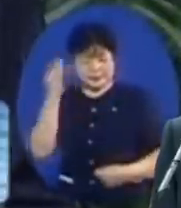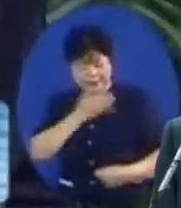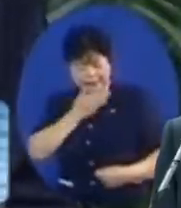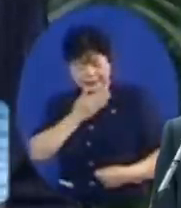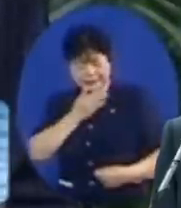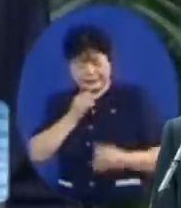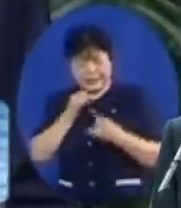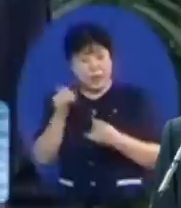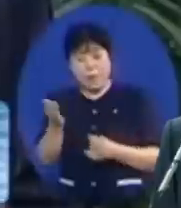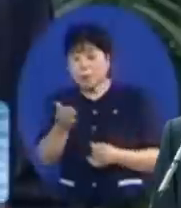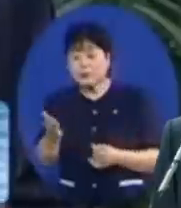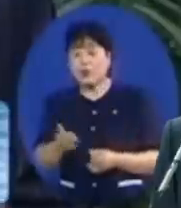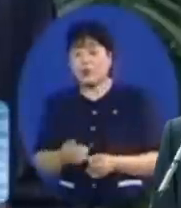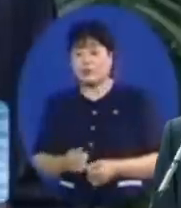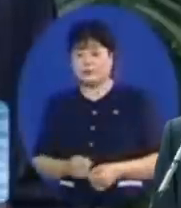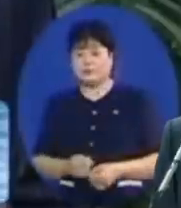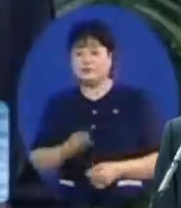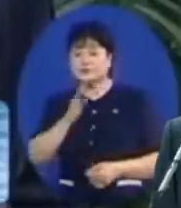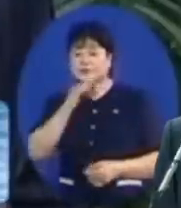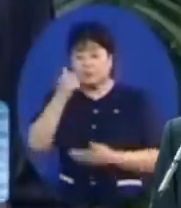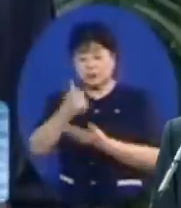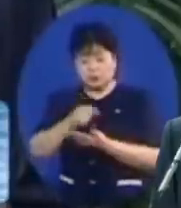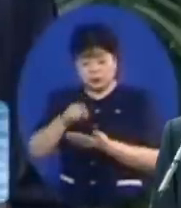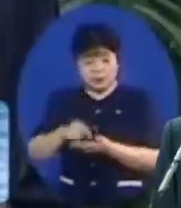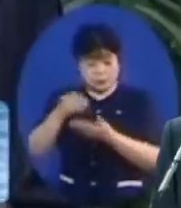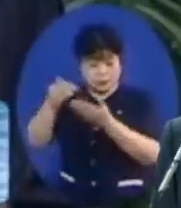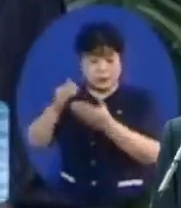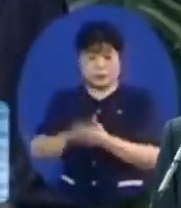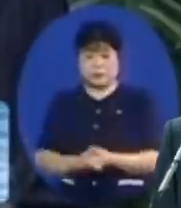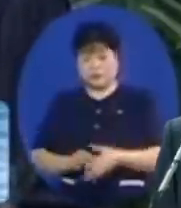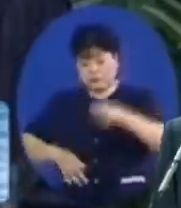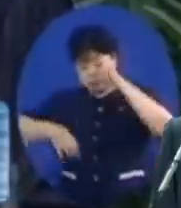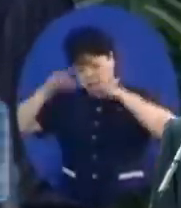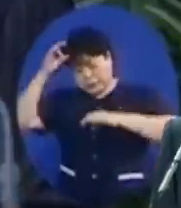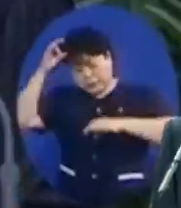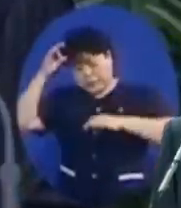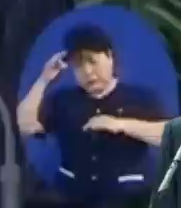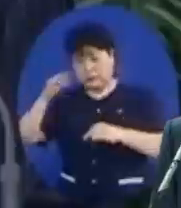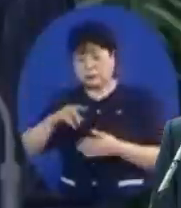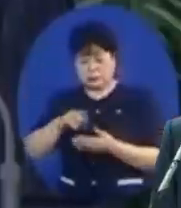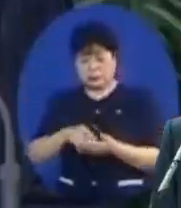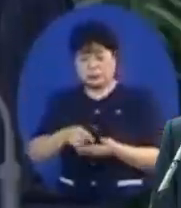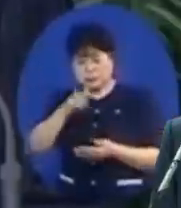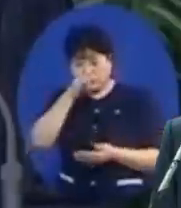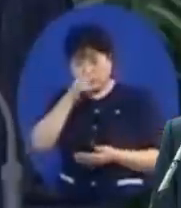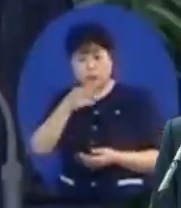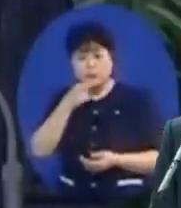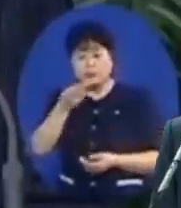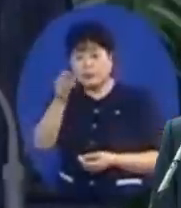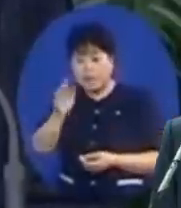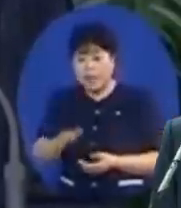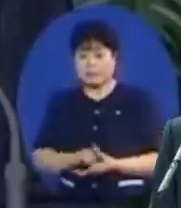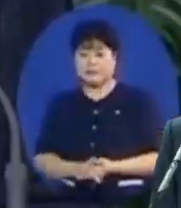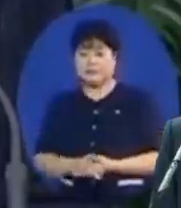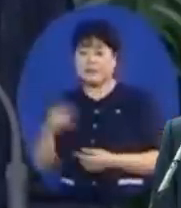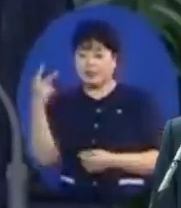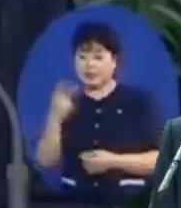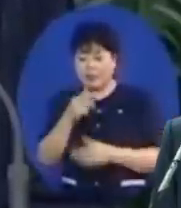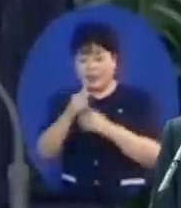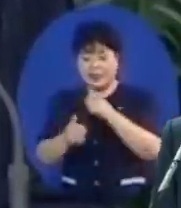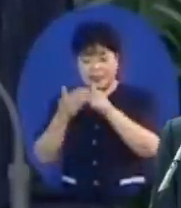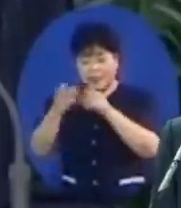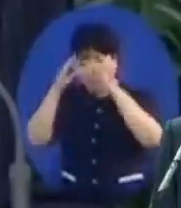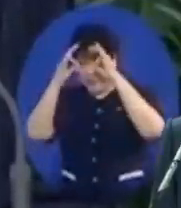않아요. 그러니까 속죄제들을 죄 지은 것도 없고 실수한 속건제 드릴 것도 없지만 그래도 또